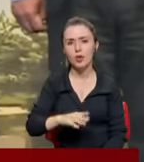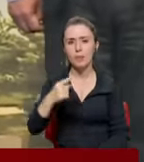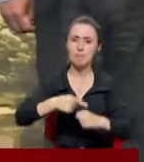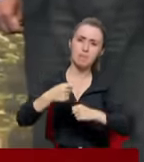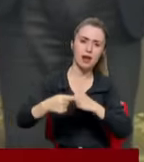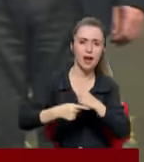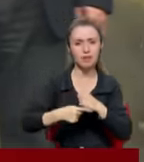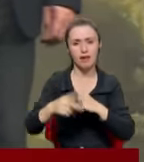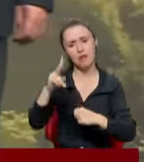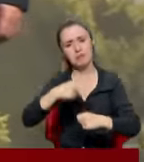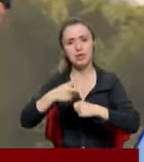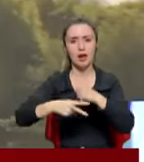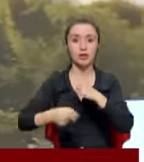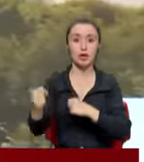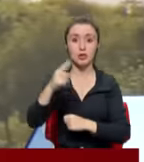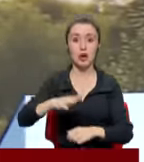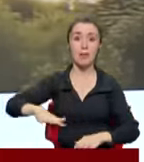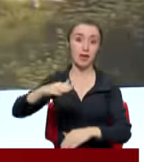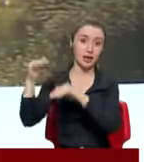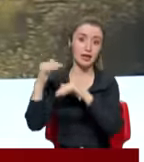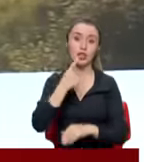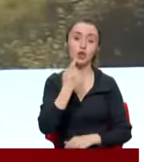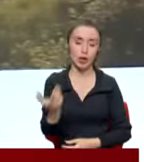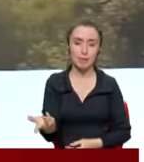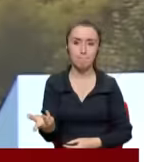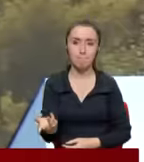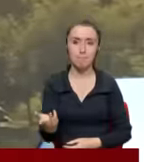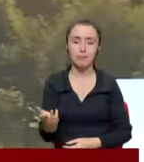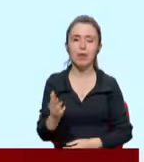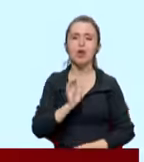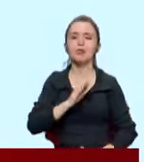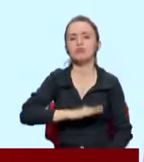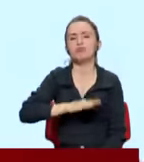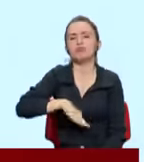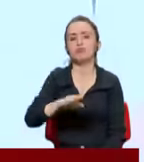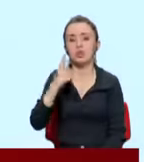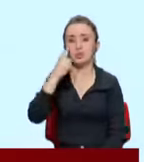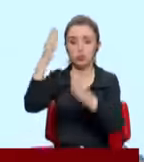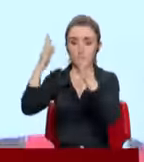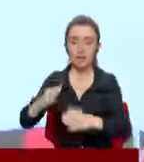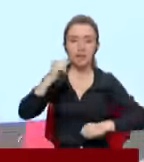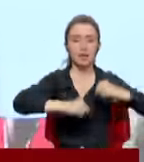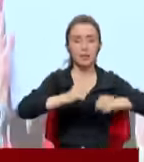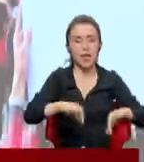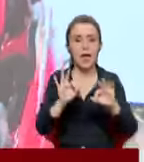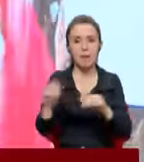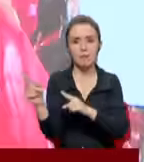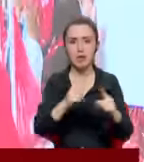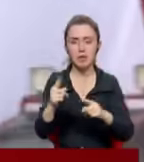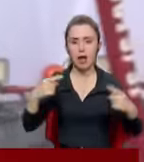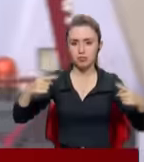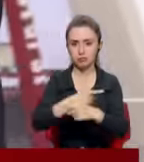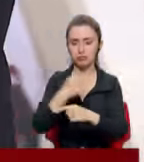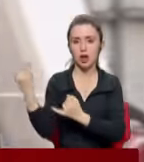hafta bilemedin 2 hafta sonra meydanlarda söyleyeyim dayanamayacak Erdoğan'ın ve rakibinin sürekli birbiriyle çelişen